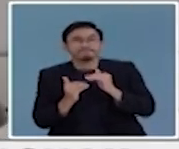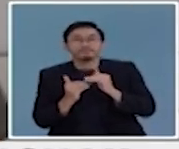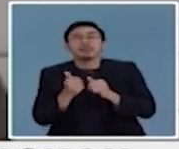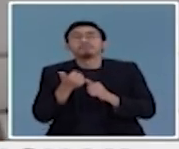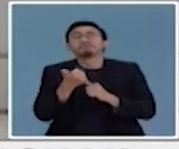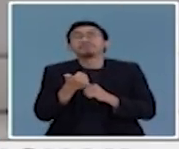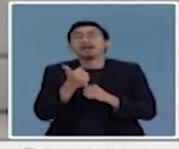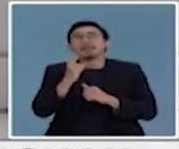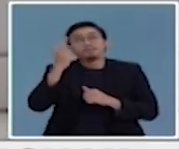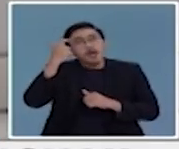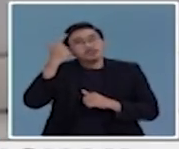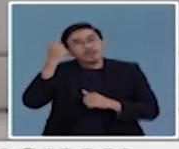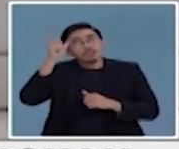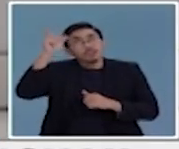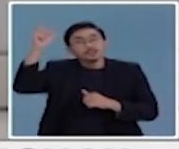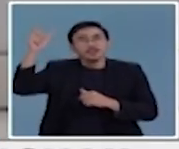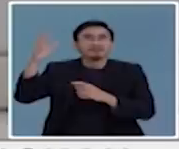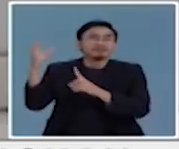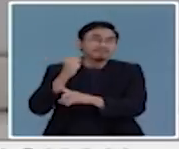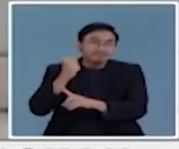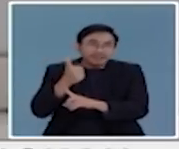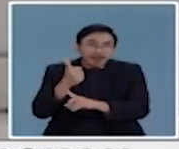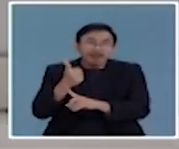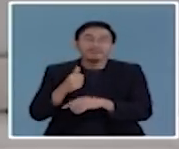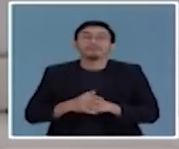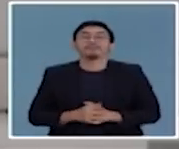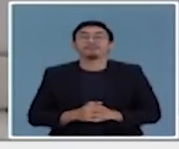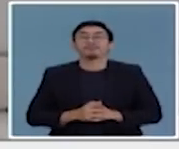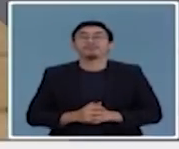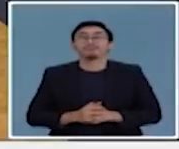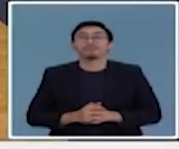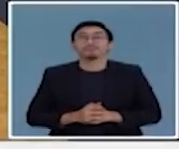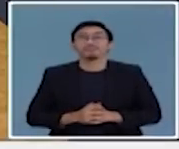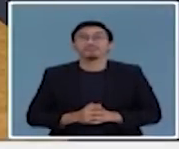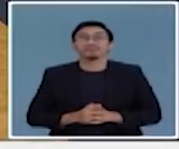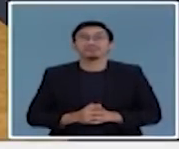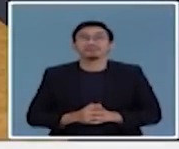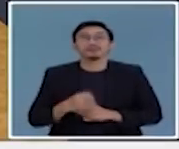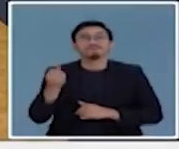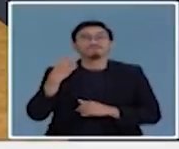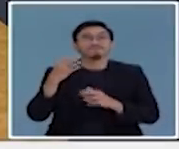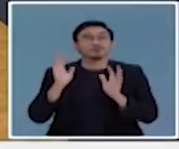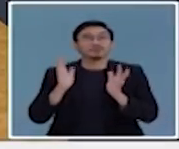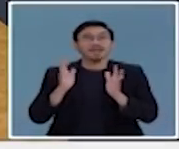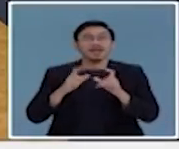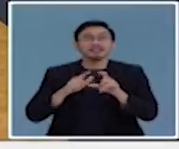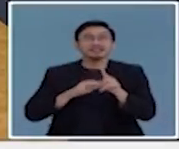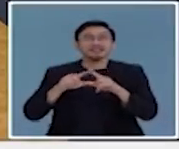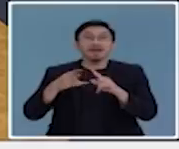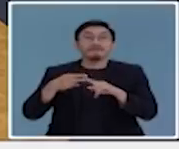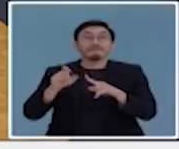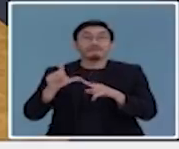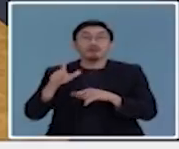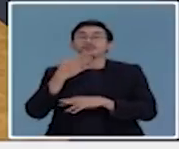terus melakukan pembelajaran. Baik. Terima kasih banyak Mas Saiful, semangat terus untuk menempuh pendidikan dan